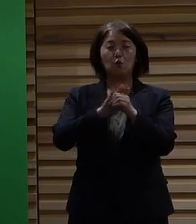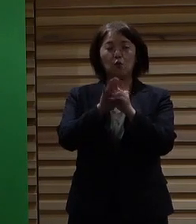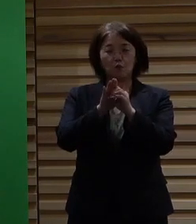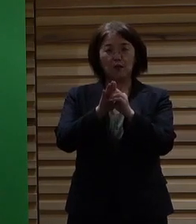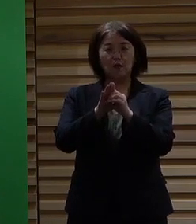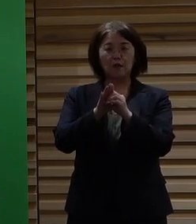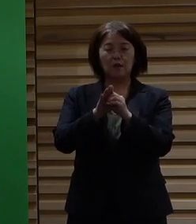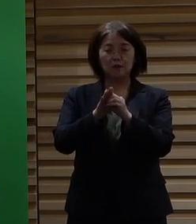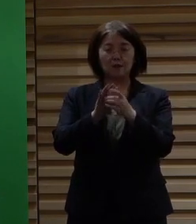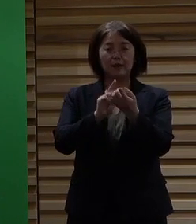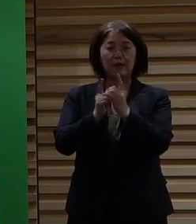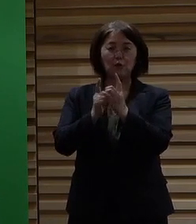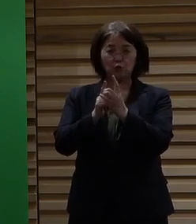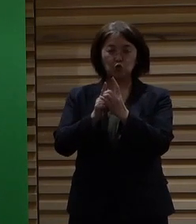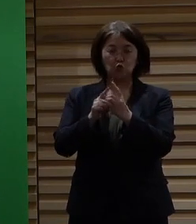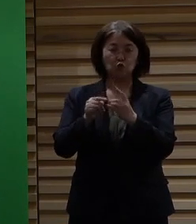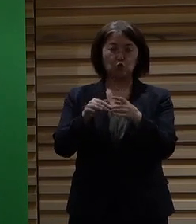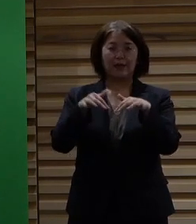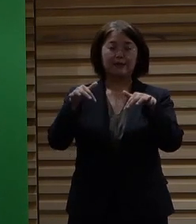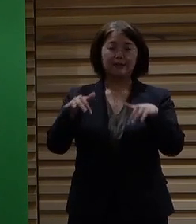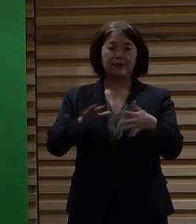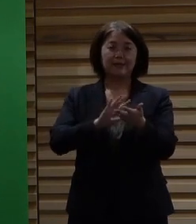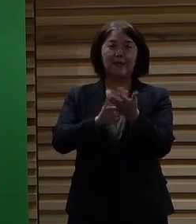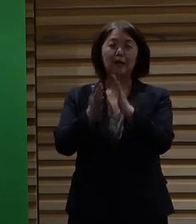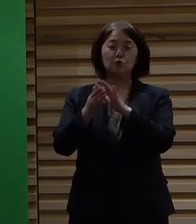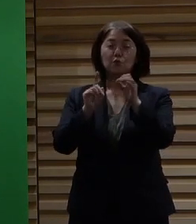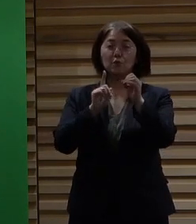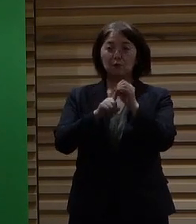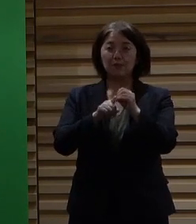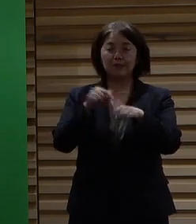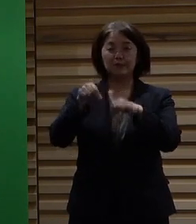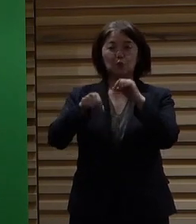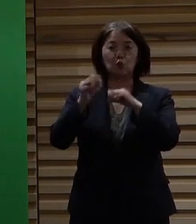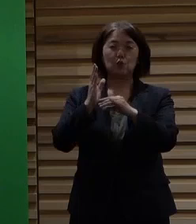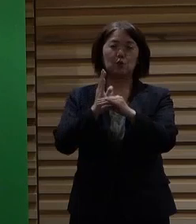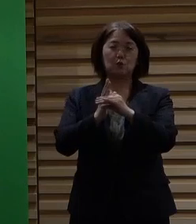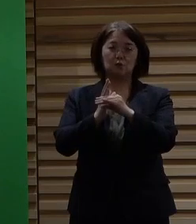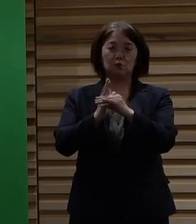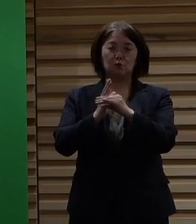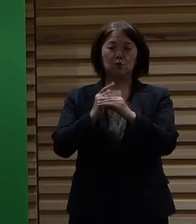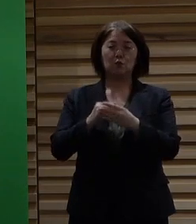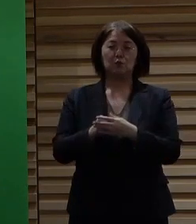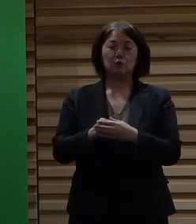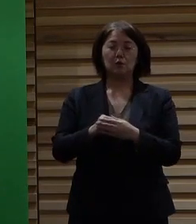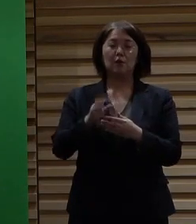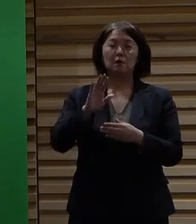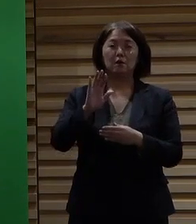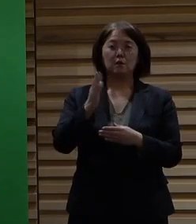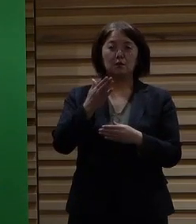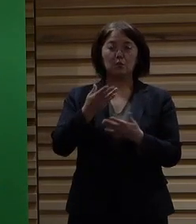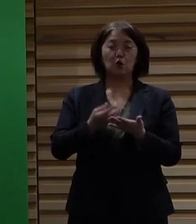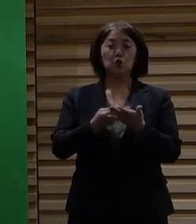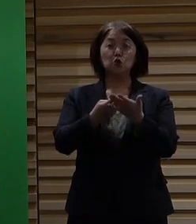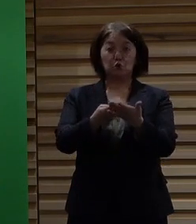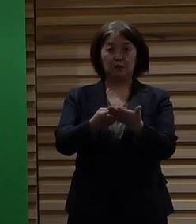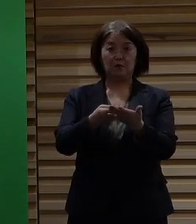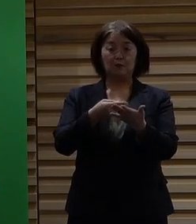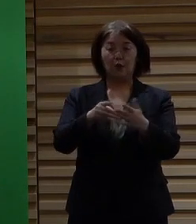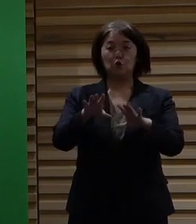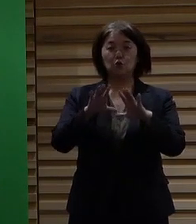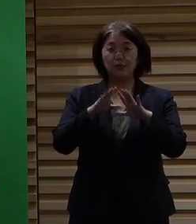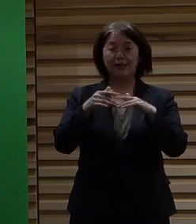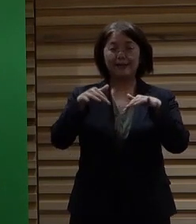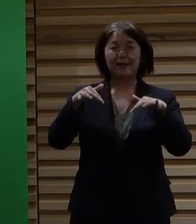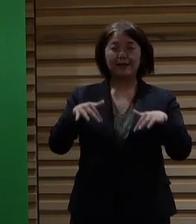原則として、現在医療関係の皆様と調整を進めております。ただし、入院は受け入れ体制